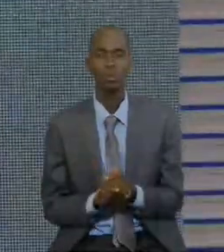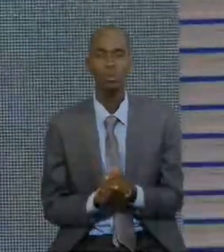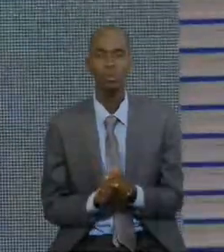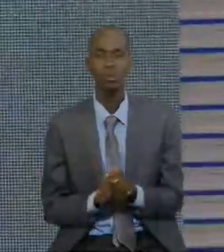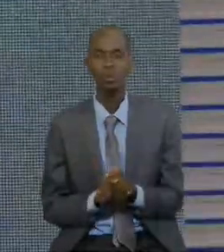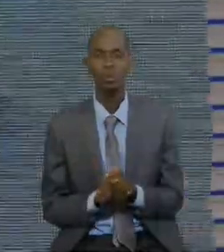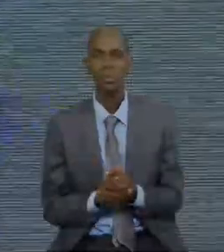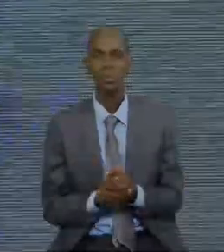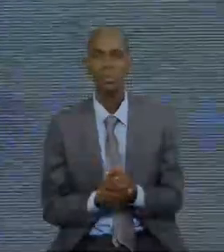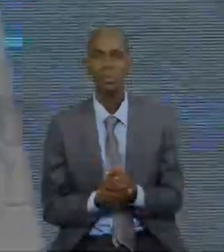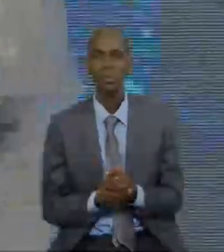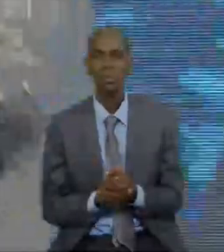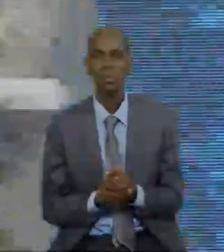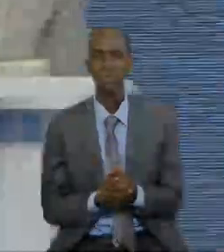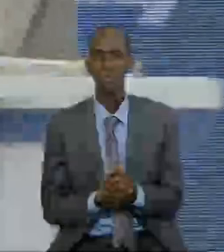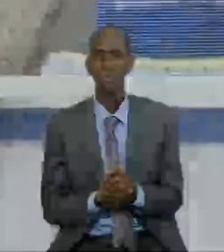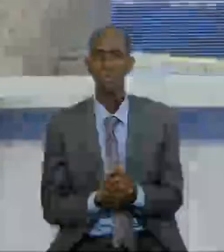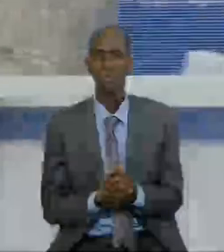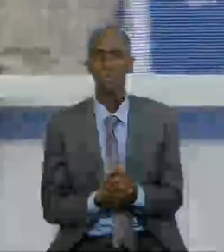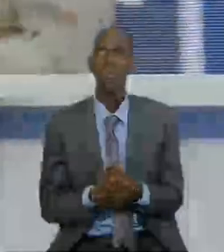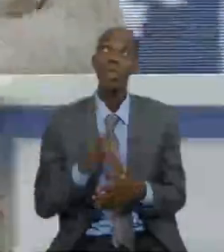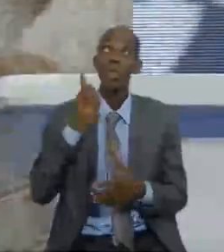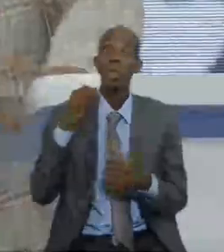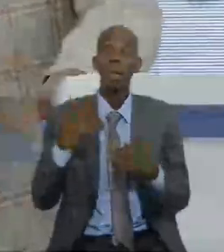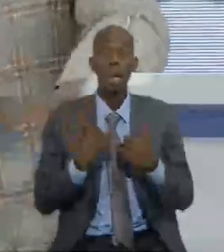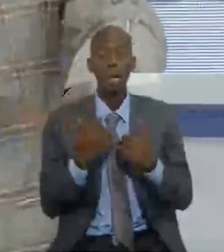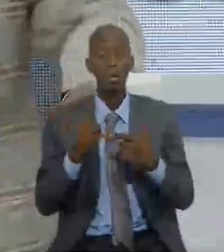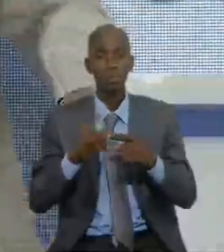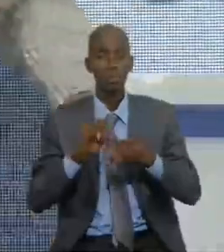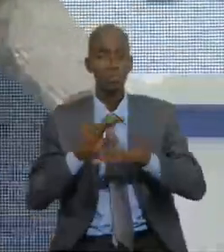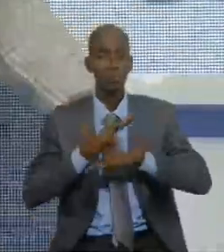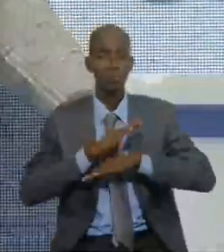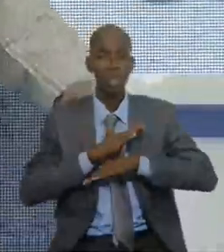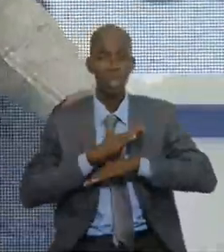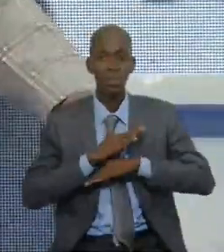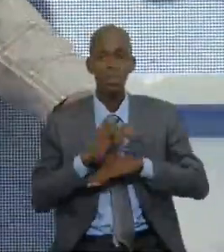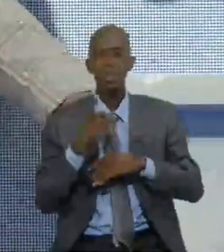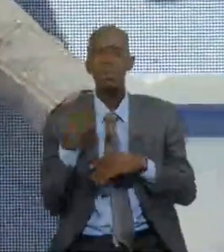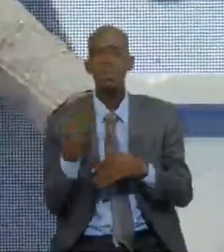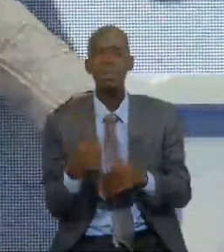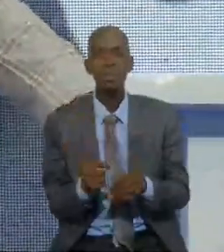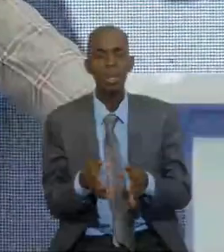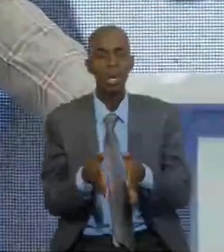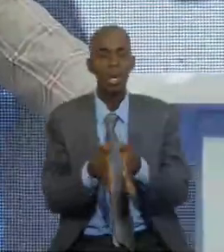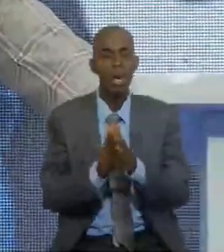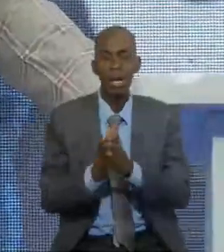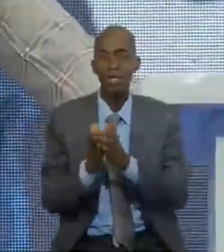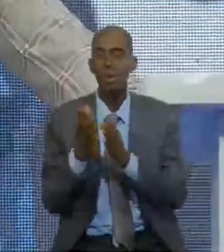il a dû faire le sacrifice que personne d'autre personne d'autre n'a pu faire sur la terre